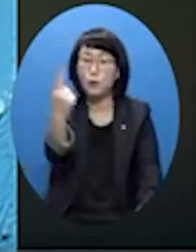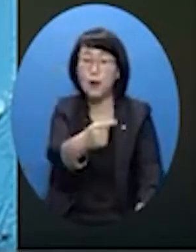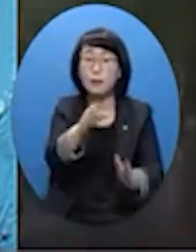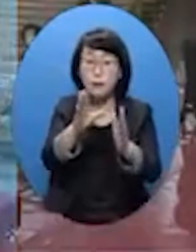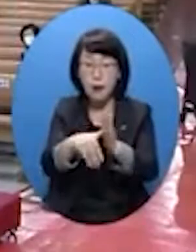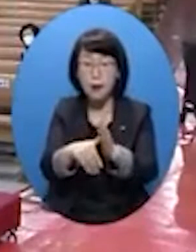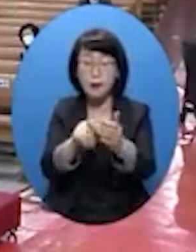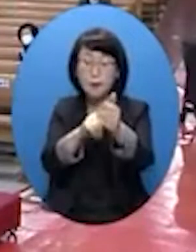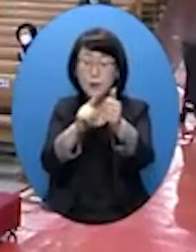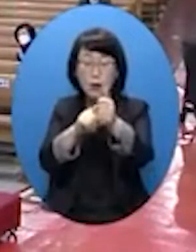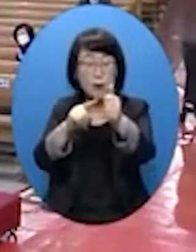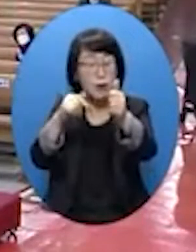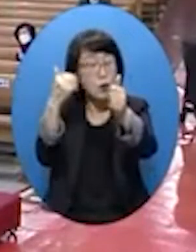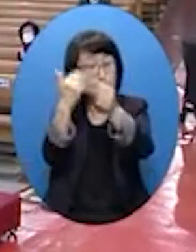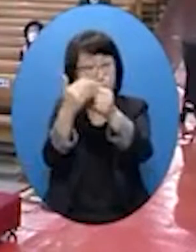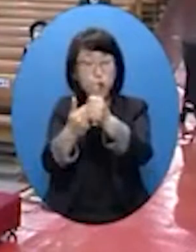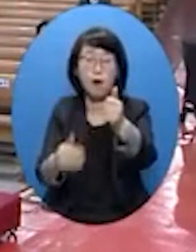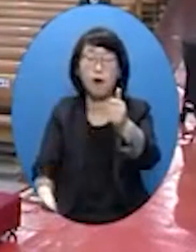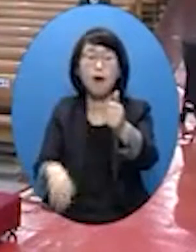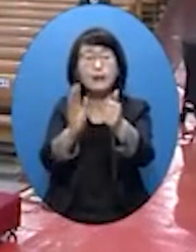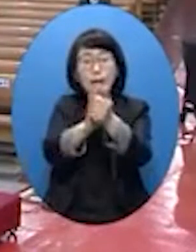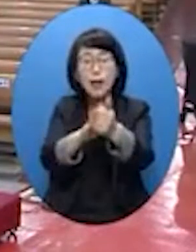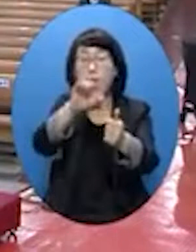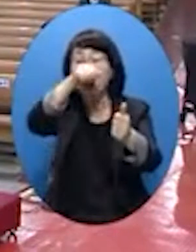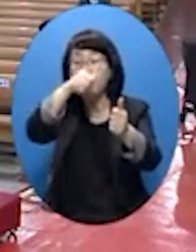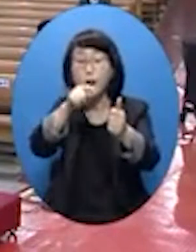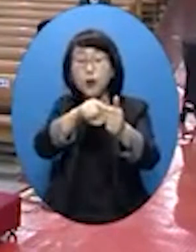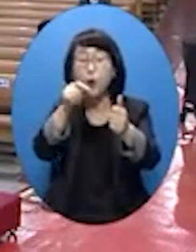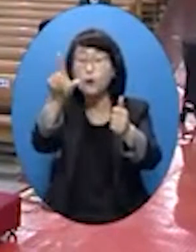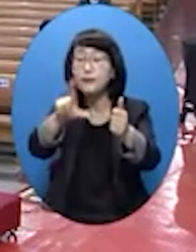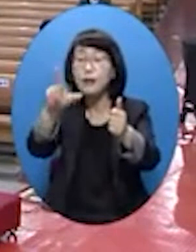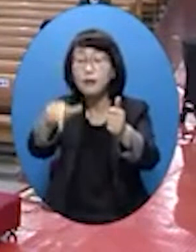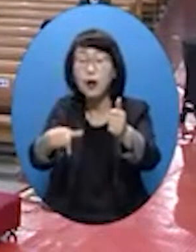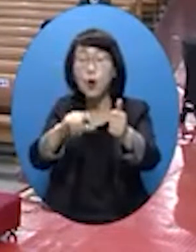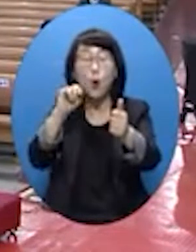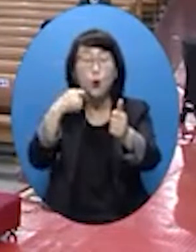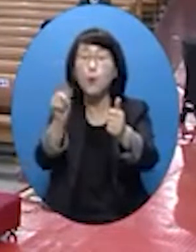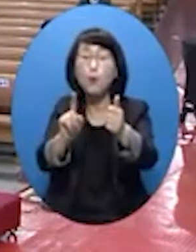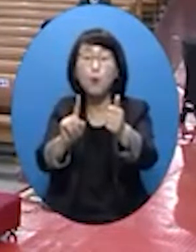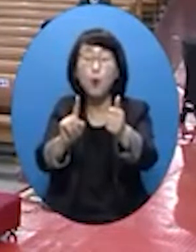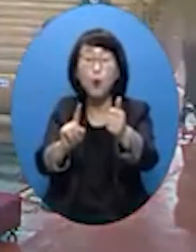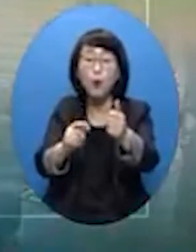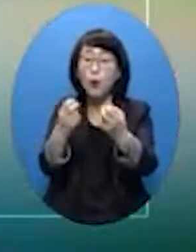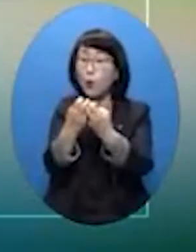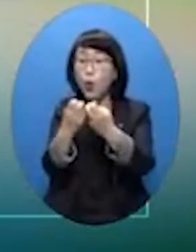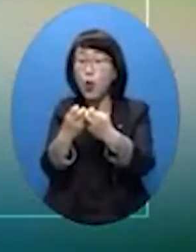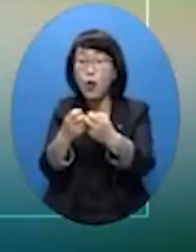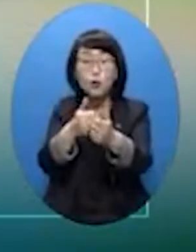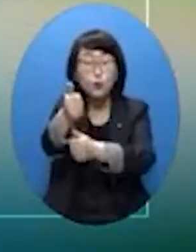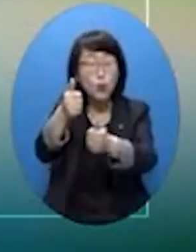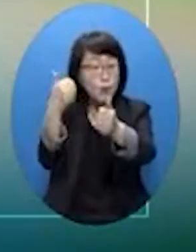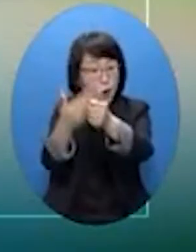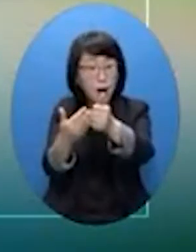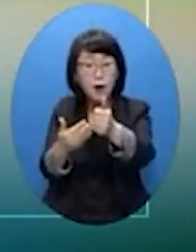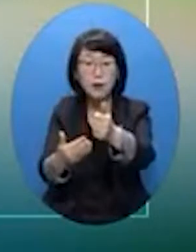질문했습니다 아프리카에서 가장 어려웠던 것이 무엇이었습니까 그 어려움들을 어떻게 극복하여 씁니까 다시 그리고